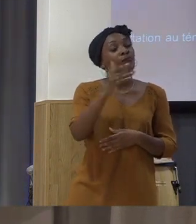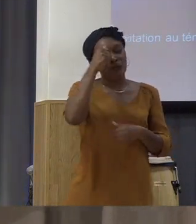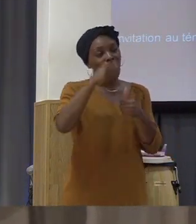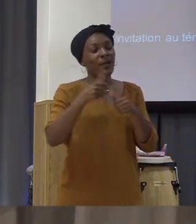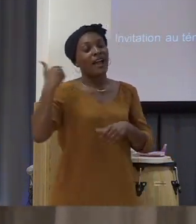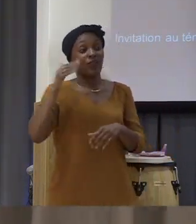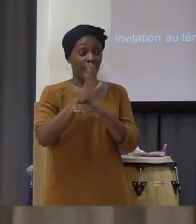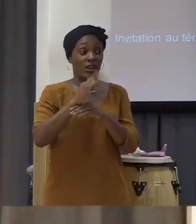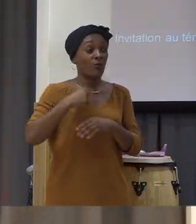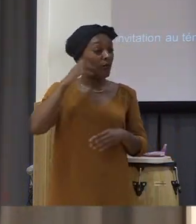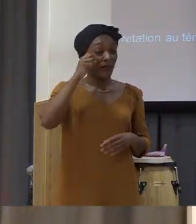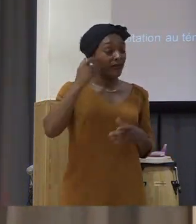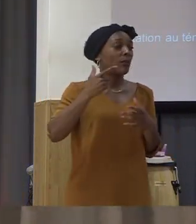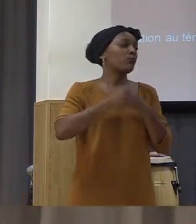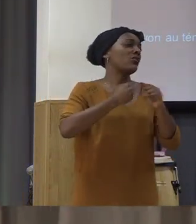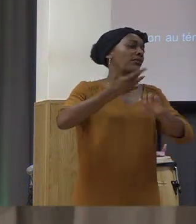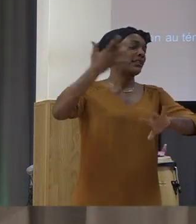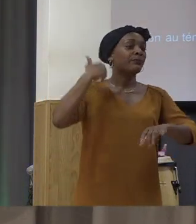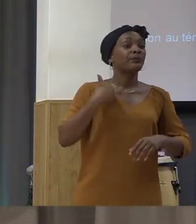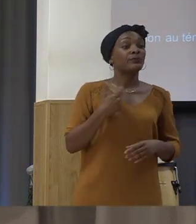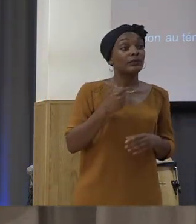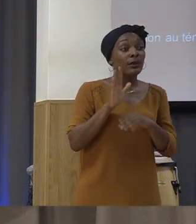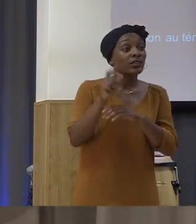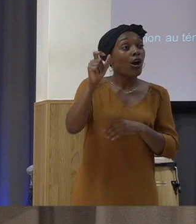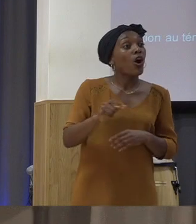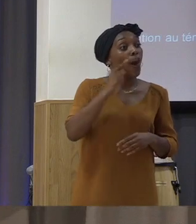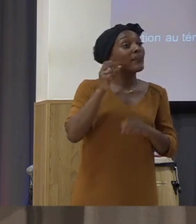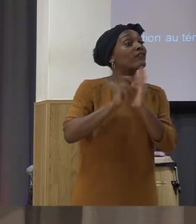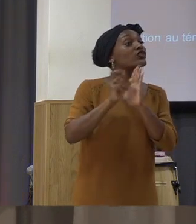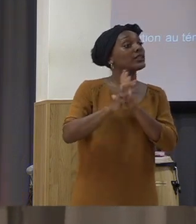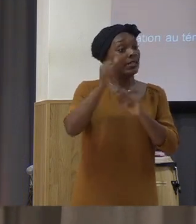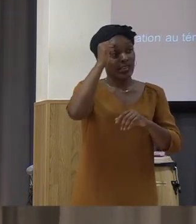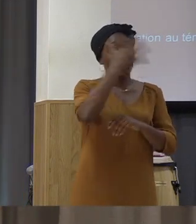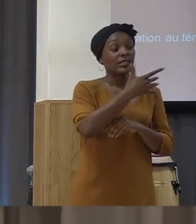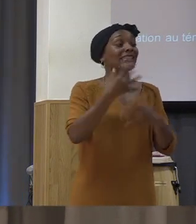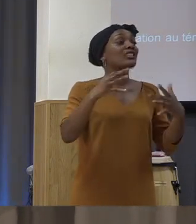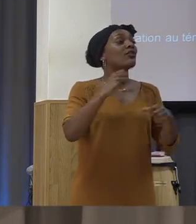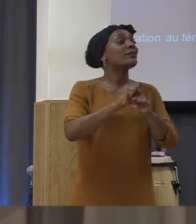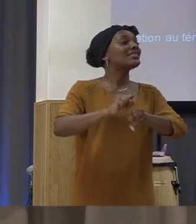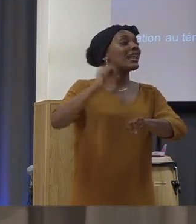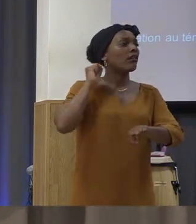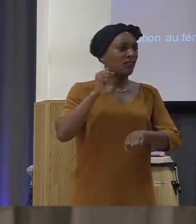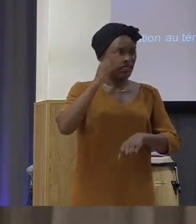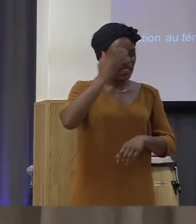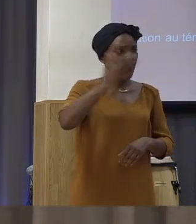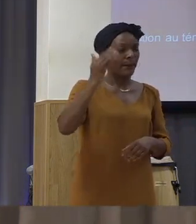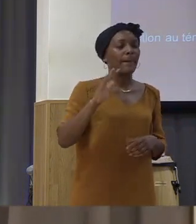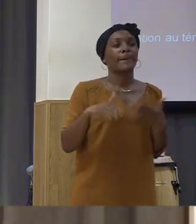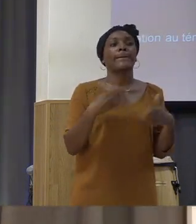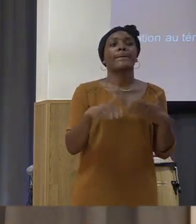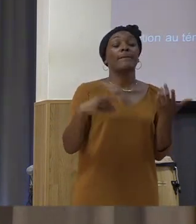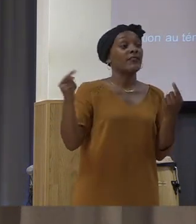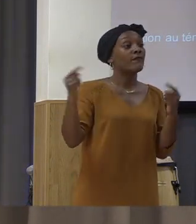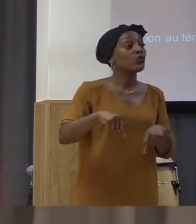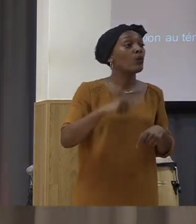témoignage que j'avais entendu il y a bien des années d'un évangéliste aux États-Unis au XIXe siècle qui était très réputé. On l'avait fait venir pour